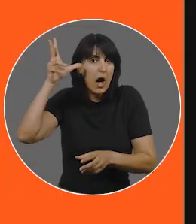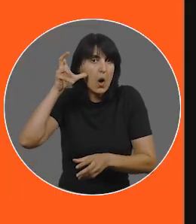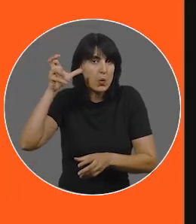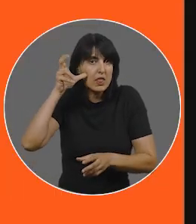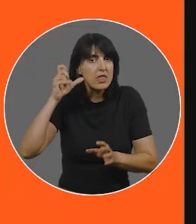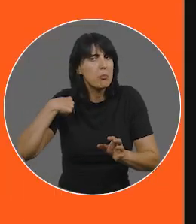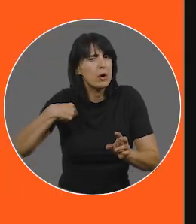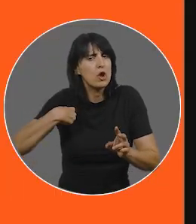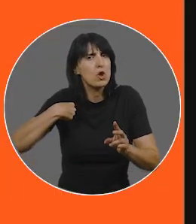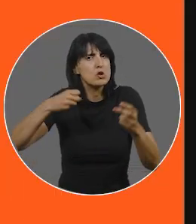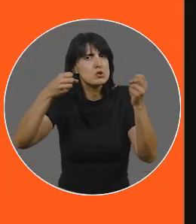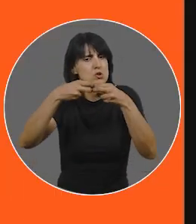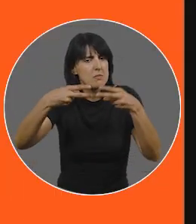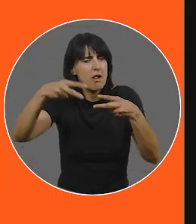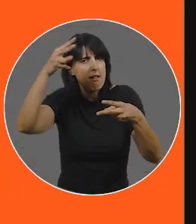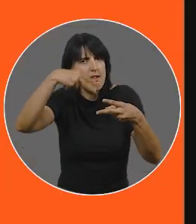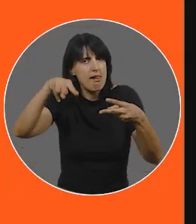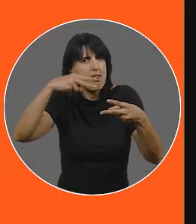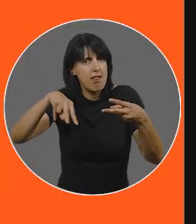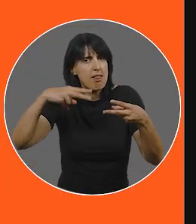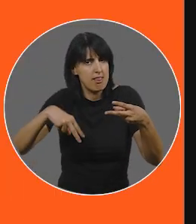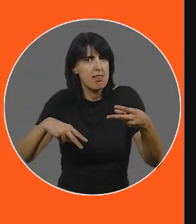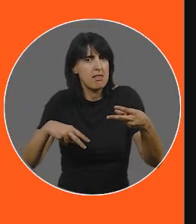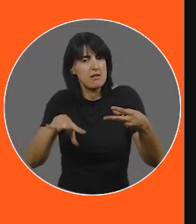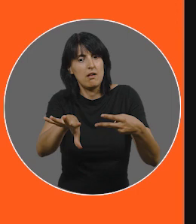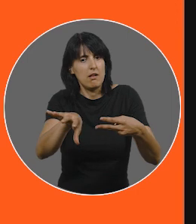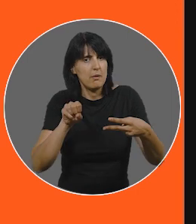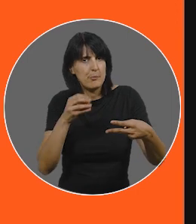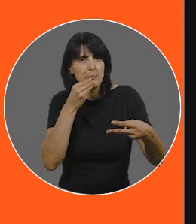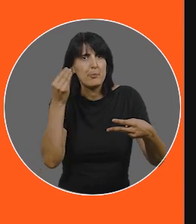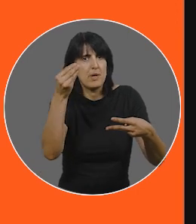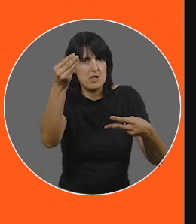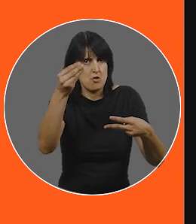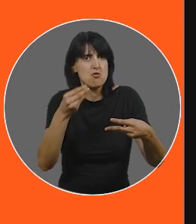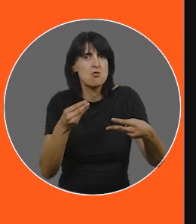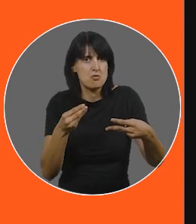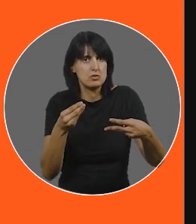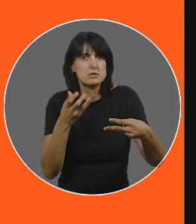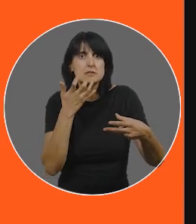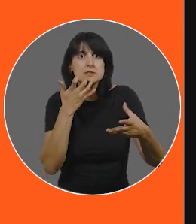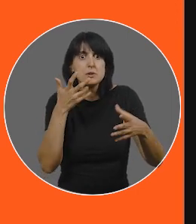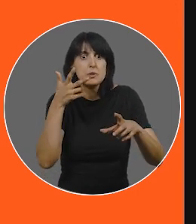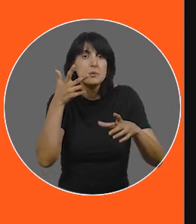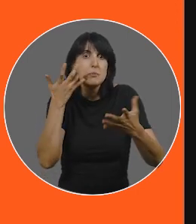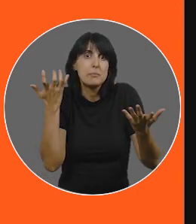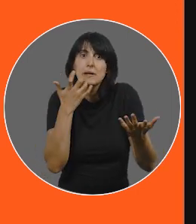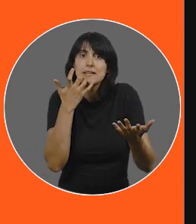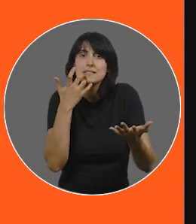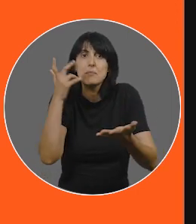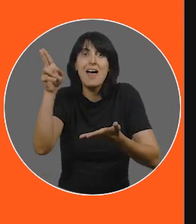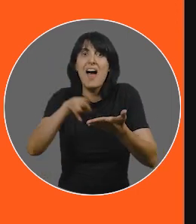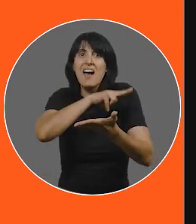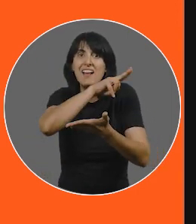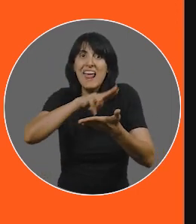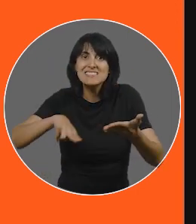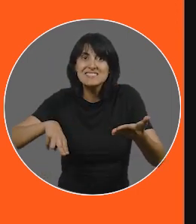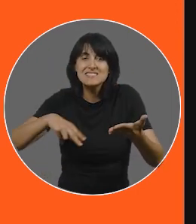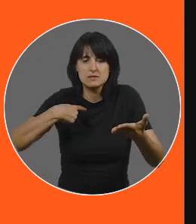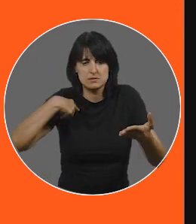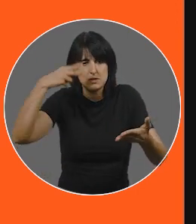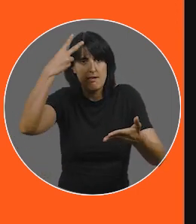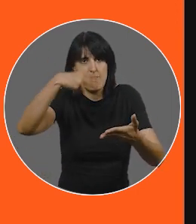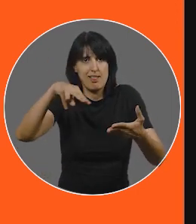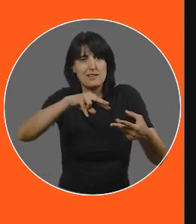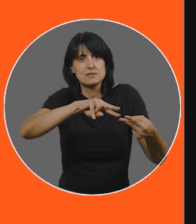auditius. I d'aquesta manera, com que tinc els subtítols, em permet entendre millor, sobretot si els vídeos estan en anglès, perquè